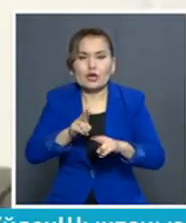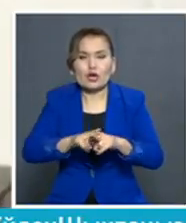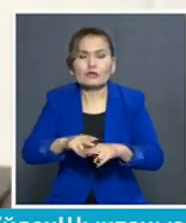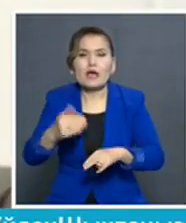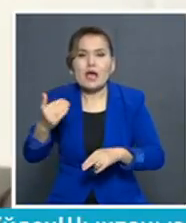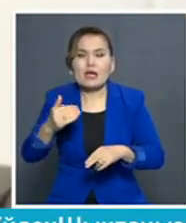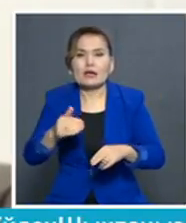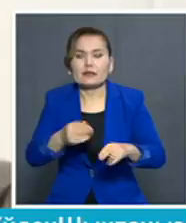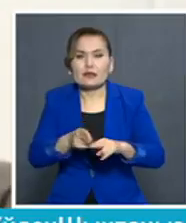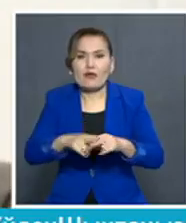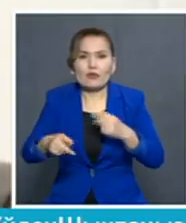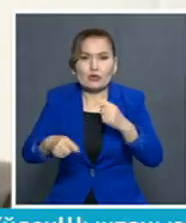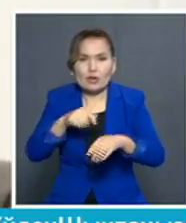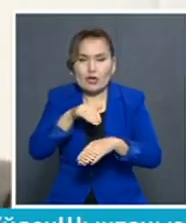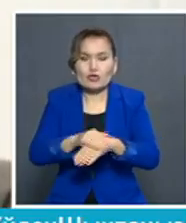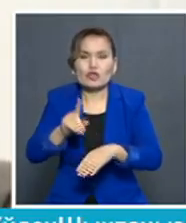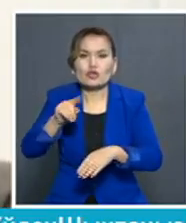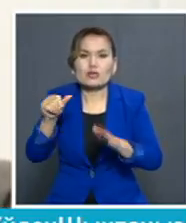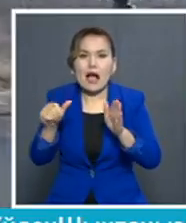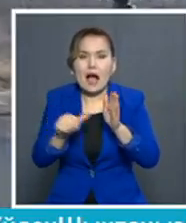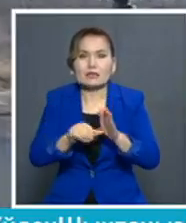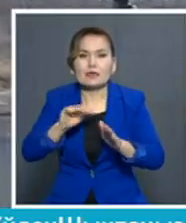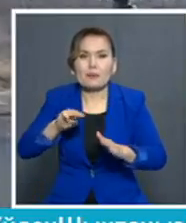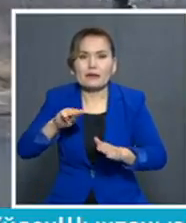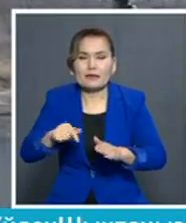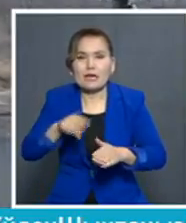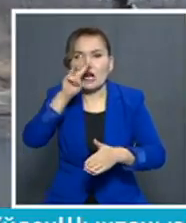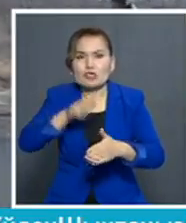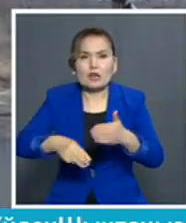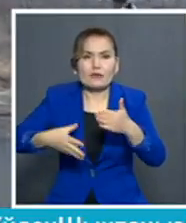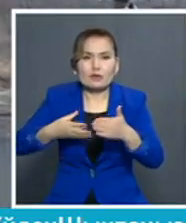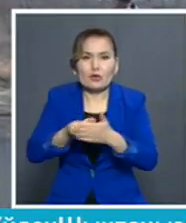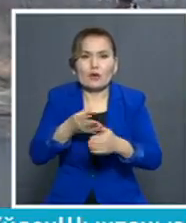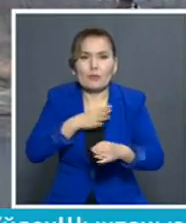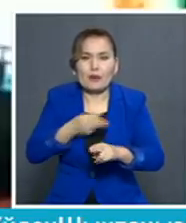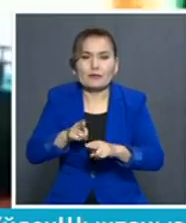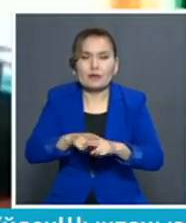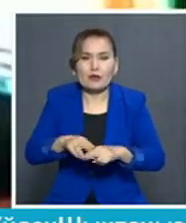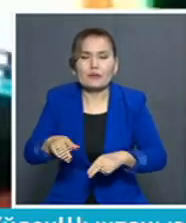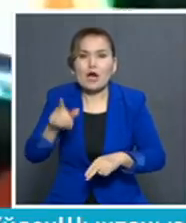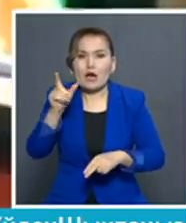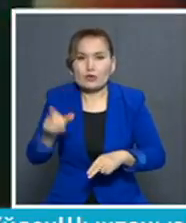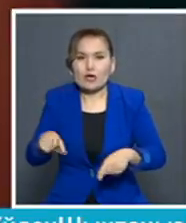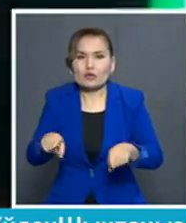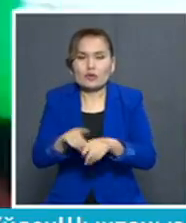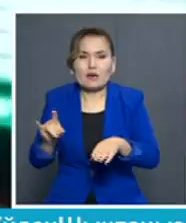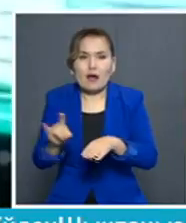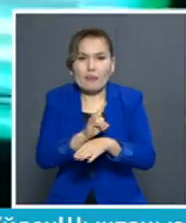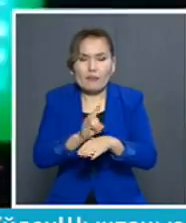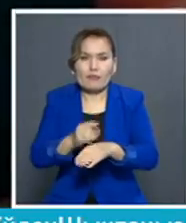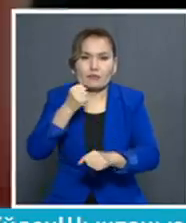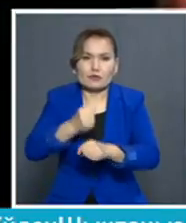мың теңге көлемінде айыппұл төледі. Дәл осындай теріс қылық үшін Амангелді ауданының тұрғыны да жауапқа тартылды.